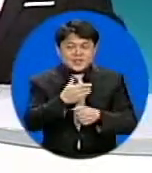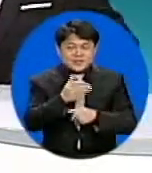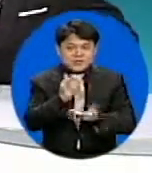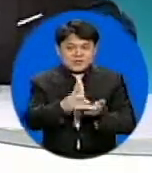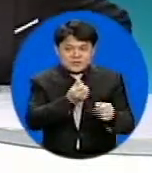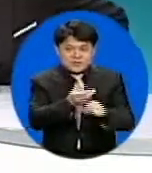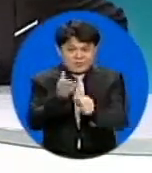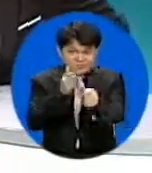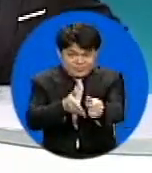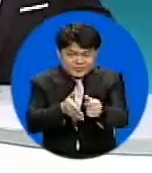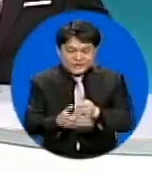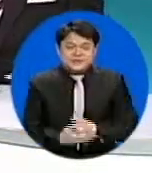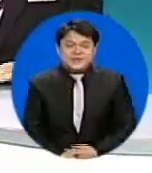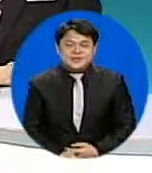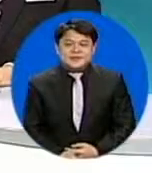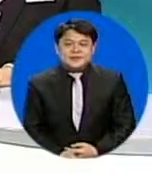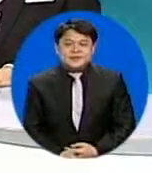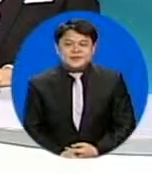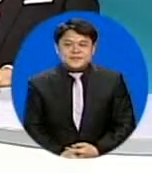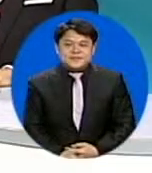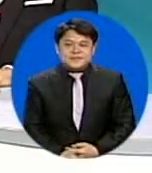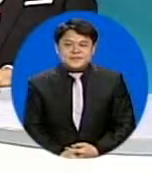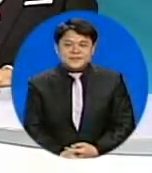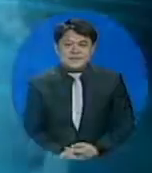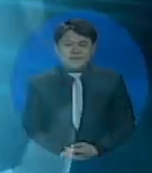소식 전해 주십시오. 고맙습니다.